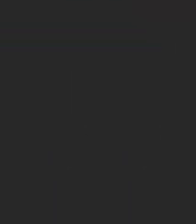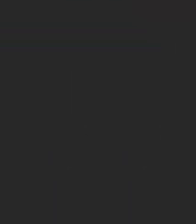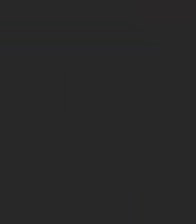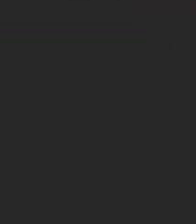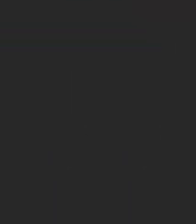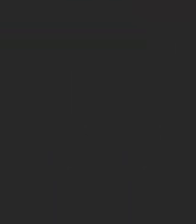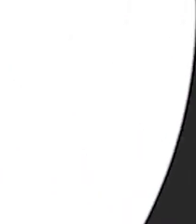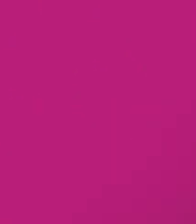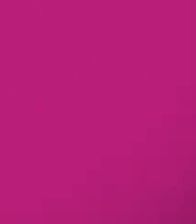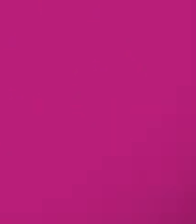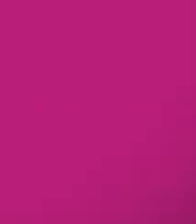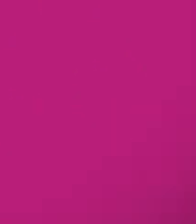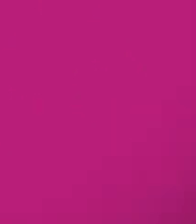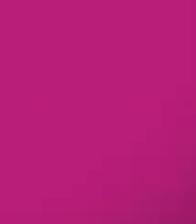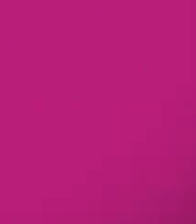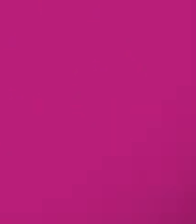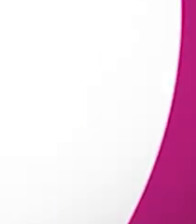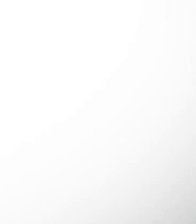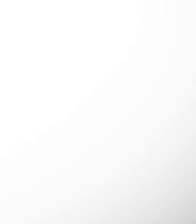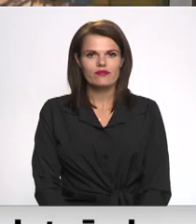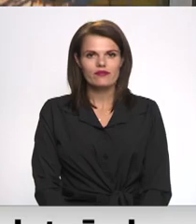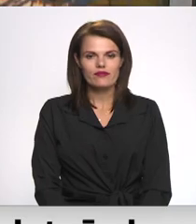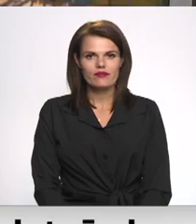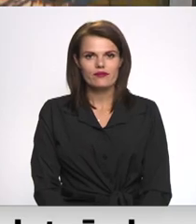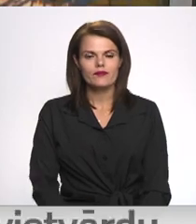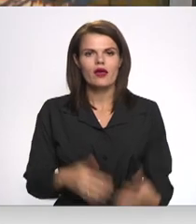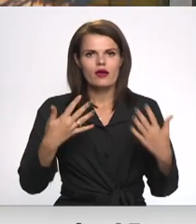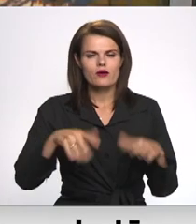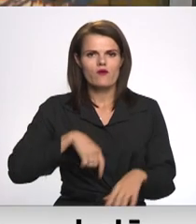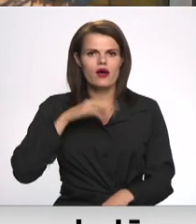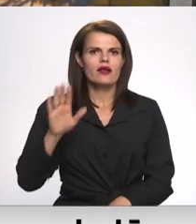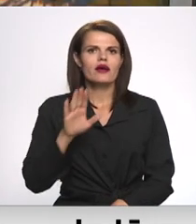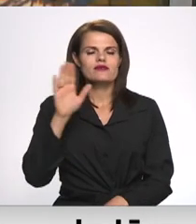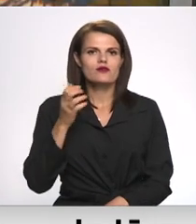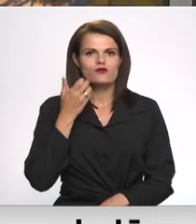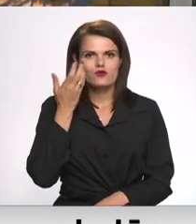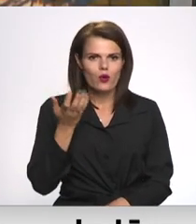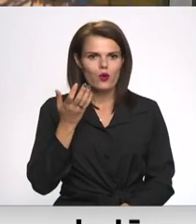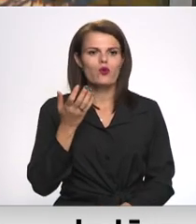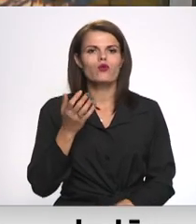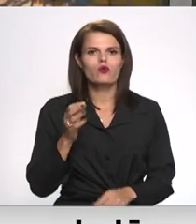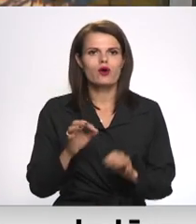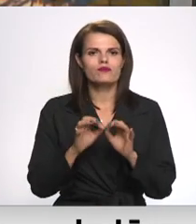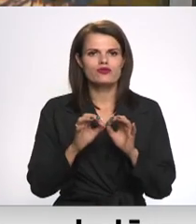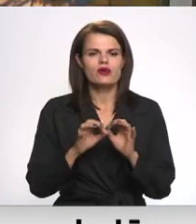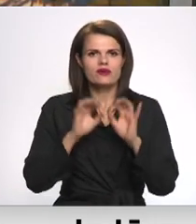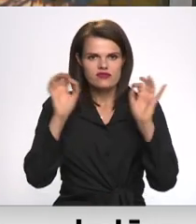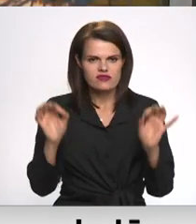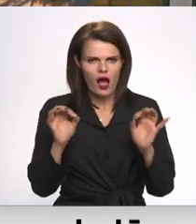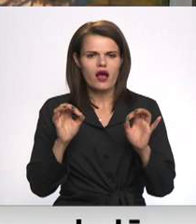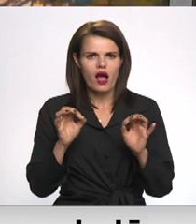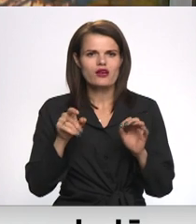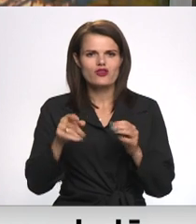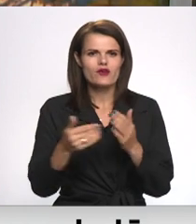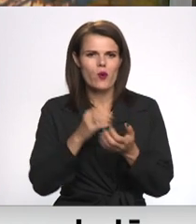Re! Viss ēters ir te! Jo vairākas dienas kopš iedarbināta, aizvien pamatīgi buksē sistēma, ar kuru